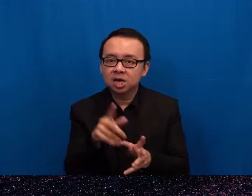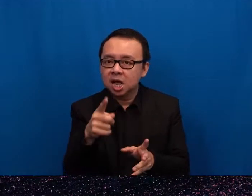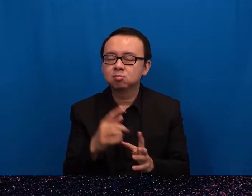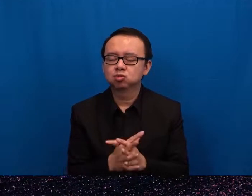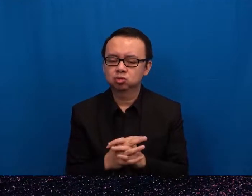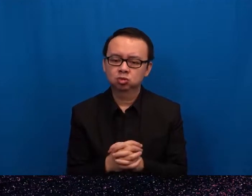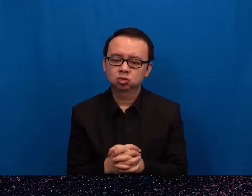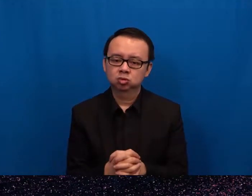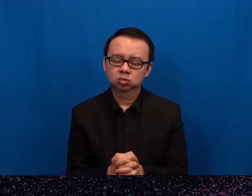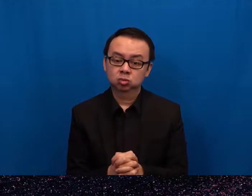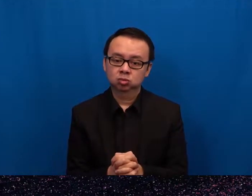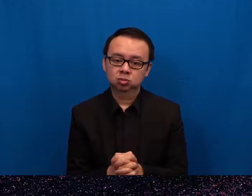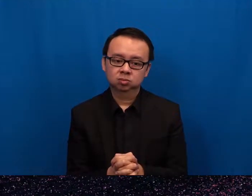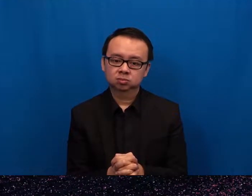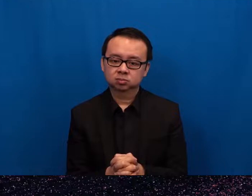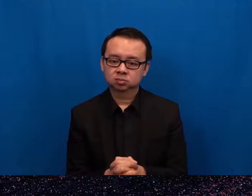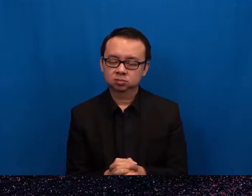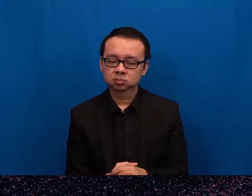mendoakan supaya kamu sembuh. Di kitab Yakobus bukan?